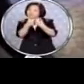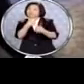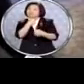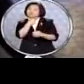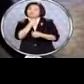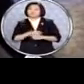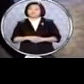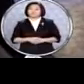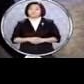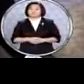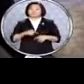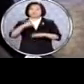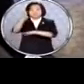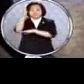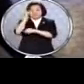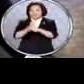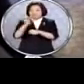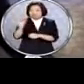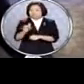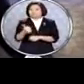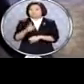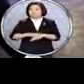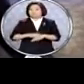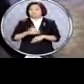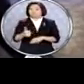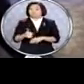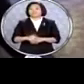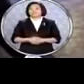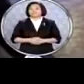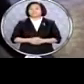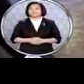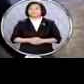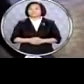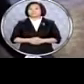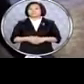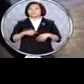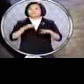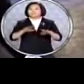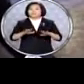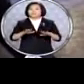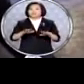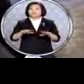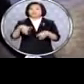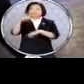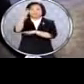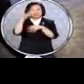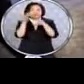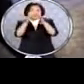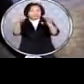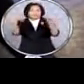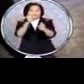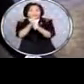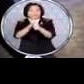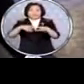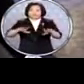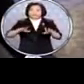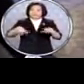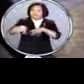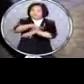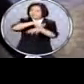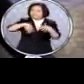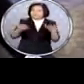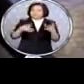援，让我们的政府的效能可以增加，让我们的政府在很多的这个政府的运作上